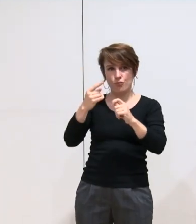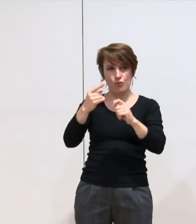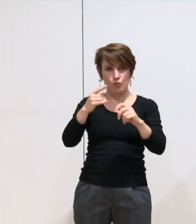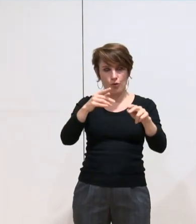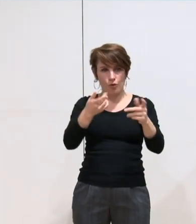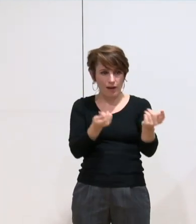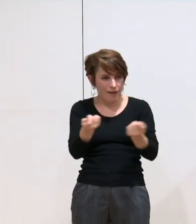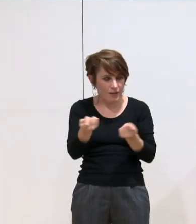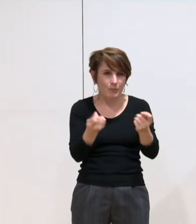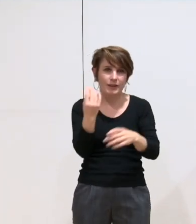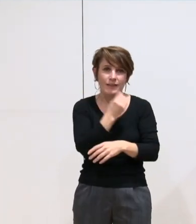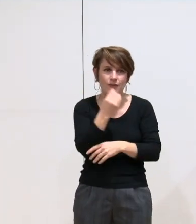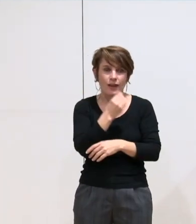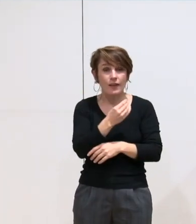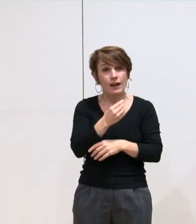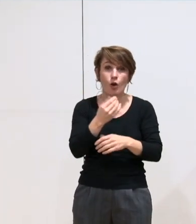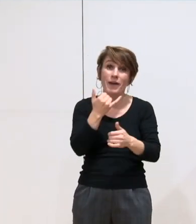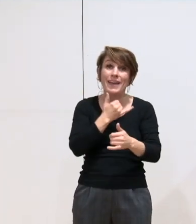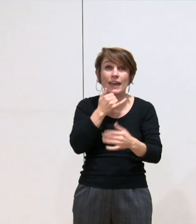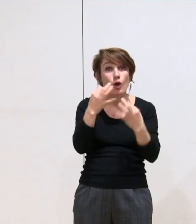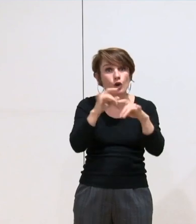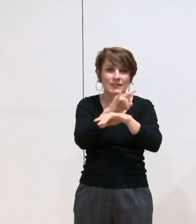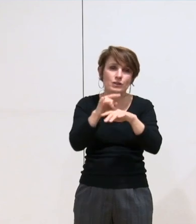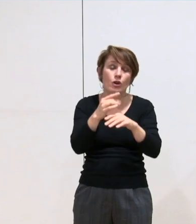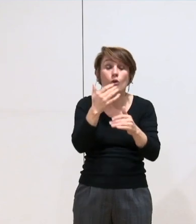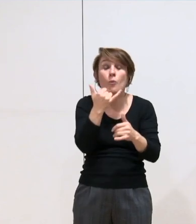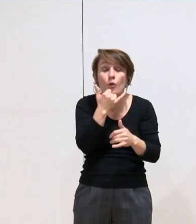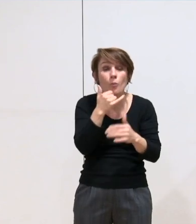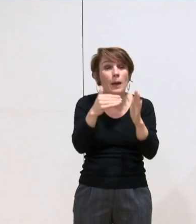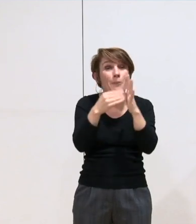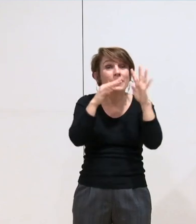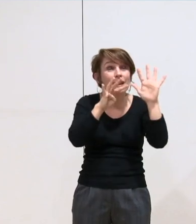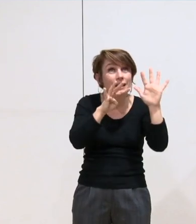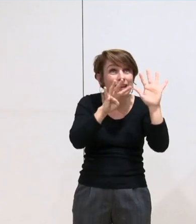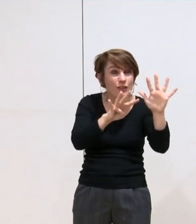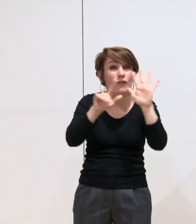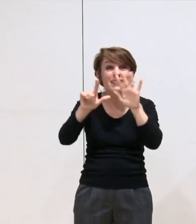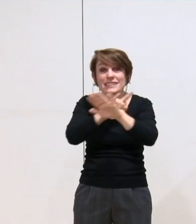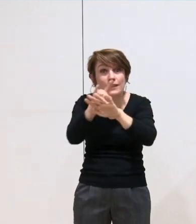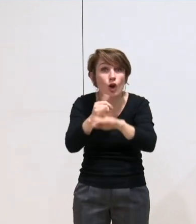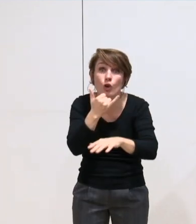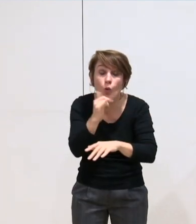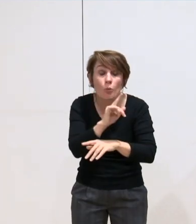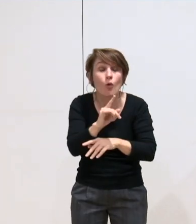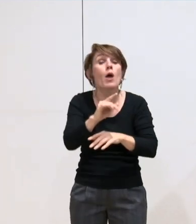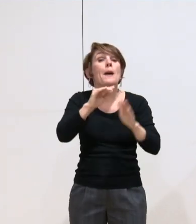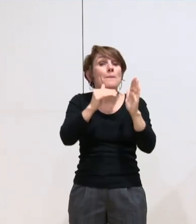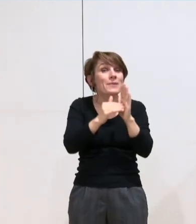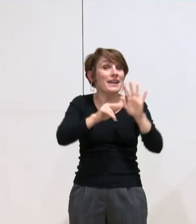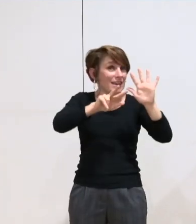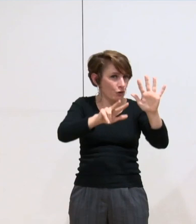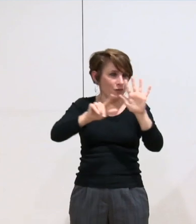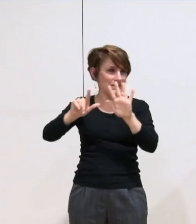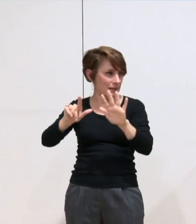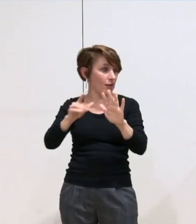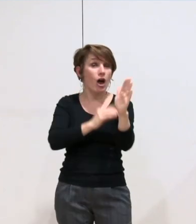Une erreur majeure de 10 heures, donc 1087 et non 1097. Je mets cet amendement aux voix. Qui